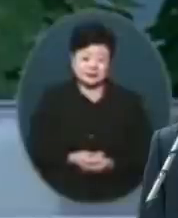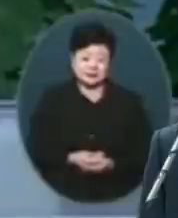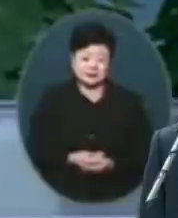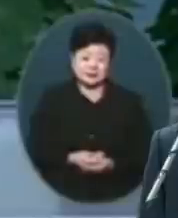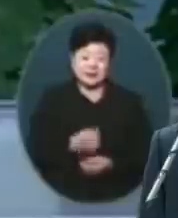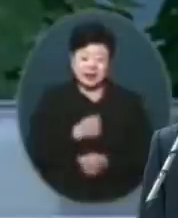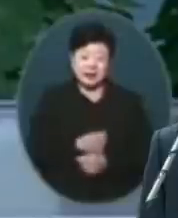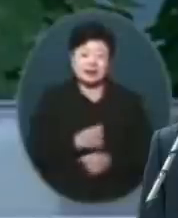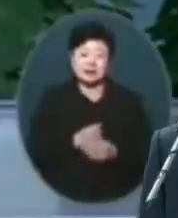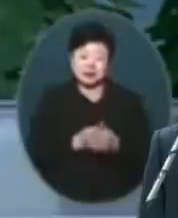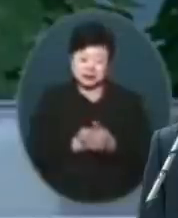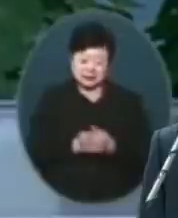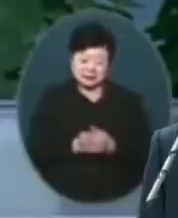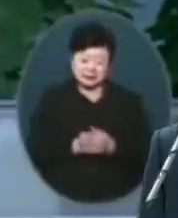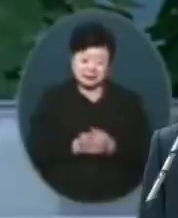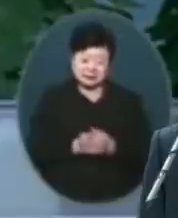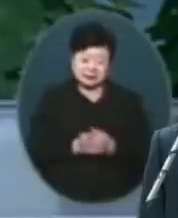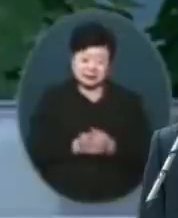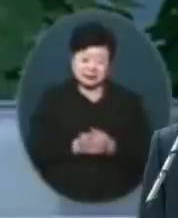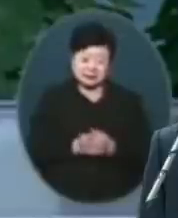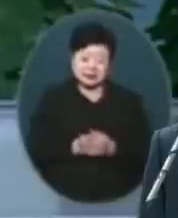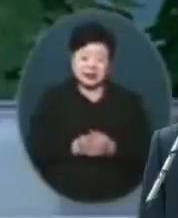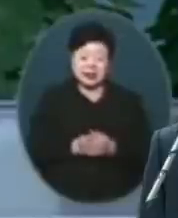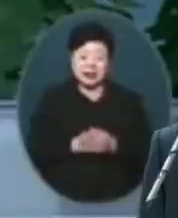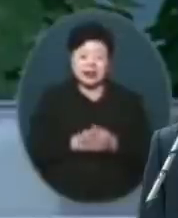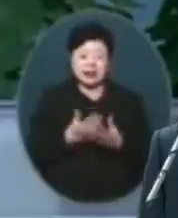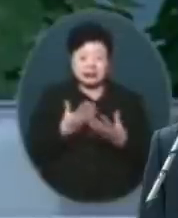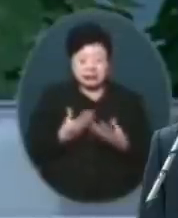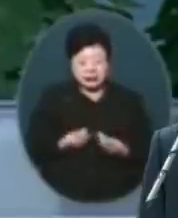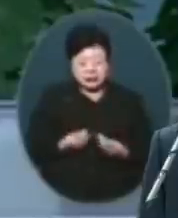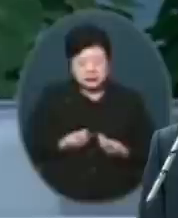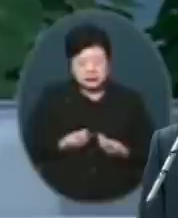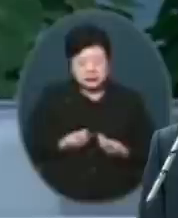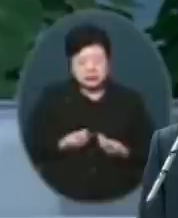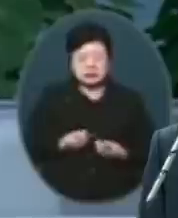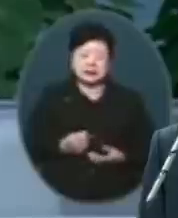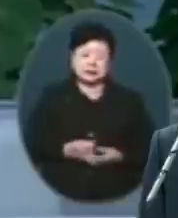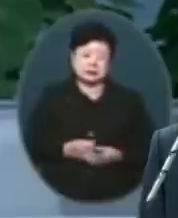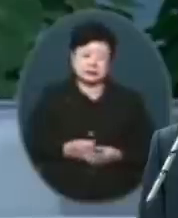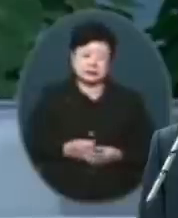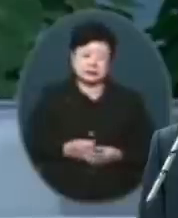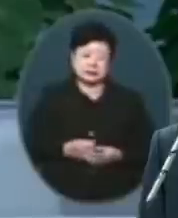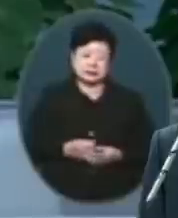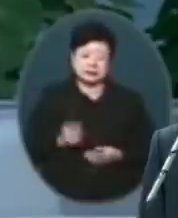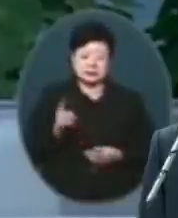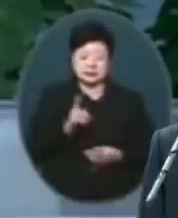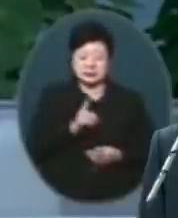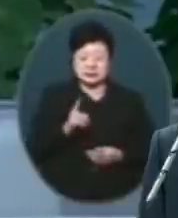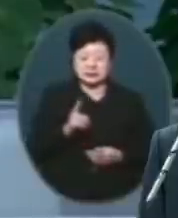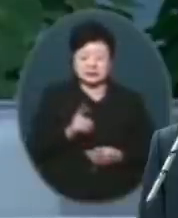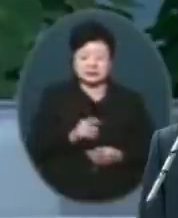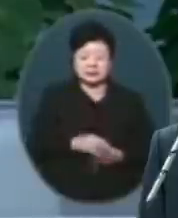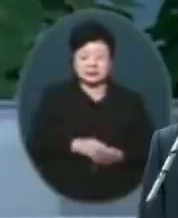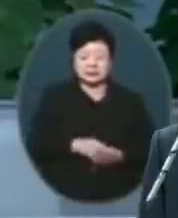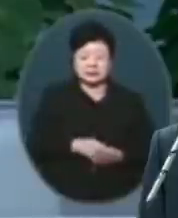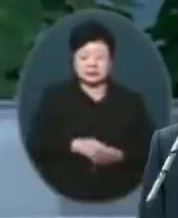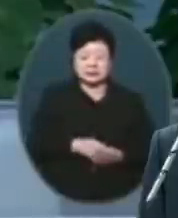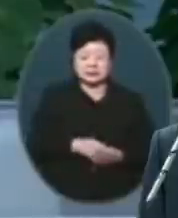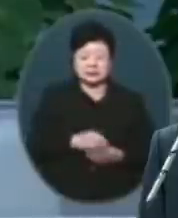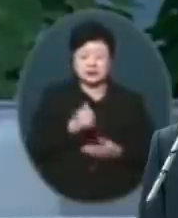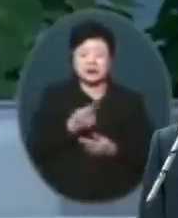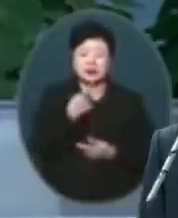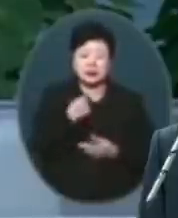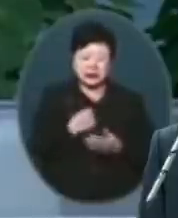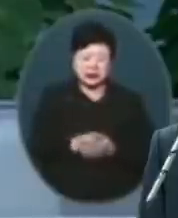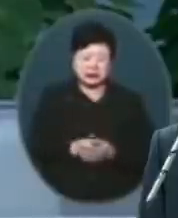그렇게 하는데 그러면 낙심을 하고 나는 아무리 해도 믿음을 가질 수 없이 죄를